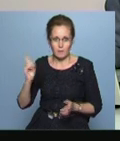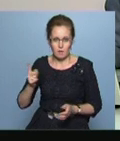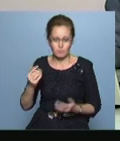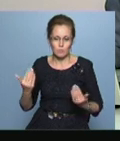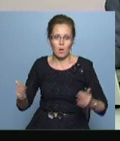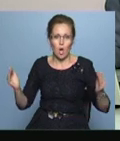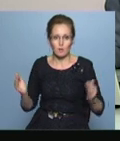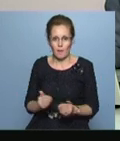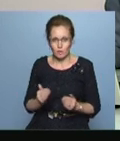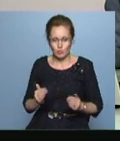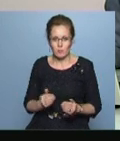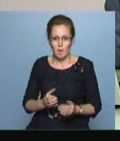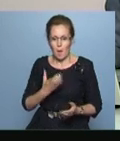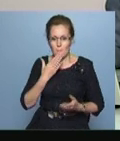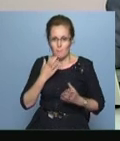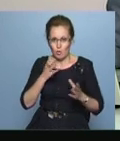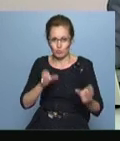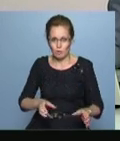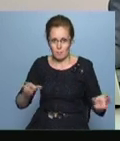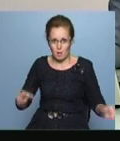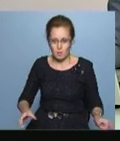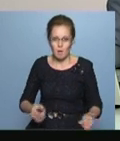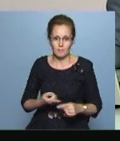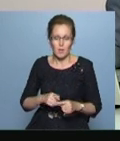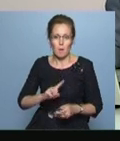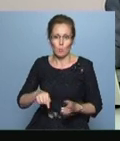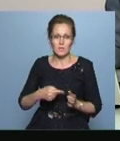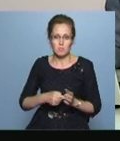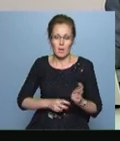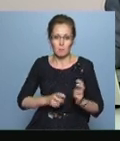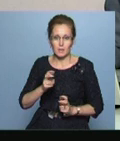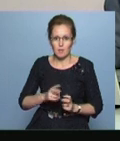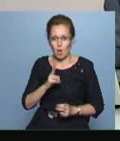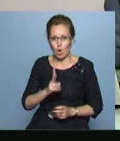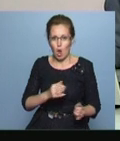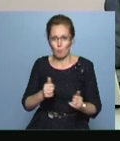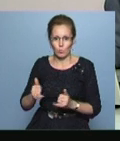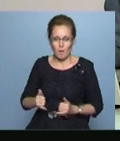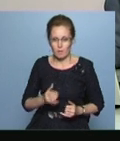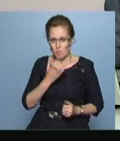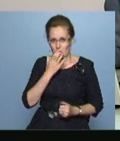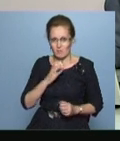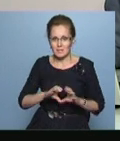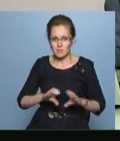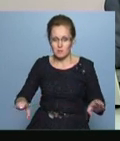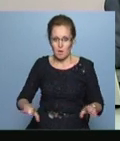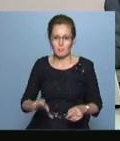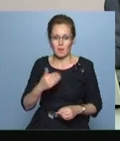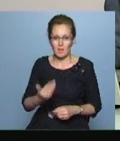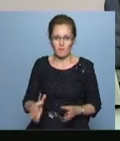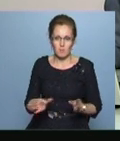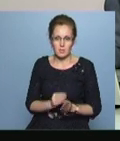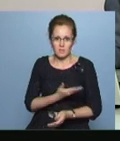подача ресурса на котельные, которые обслуживает муниципальное предприятие «Коммунальные тепловые системы». На него вместе с Воткинским